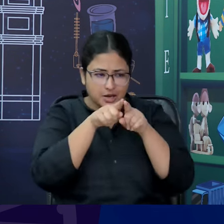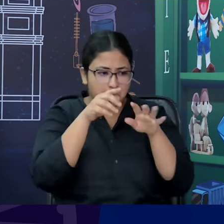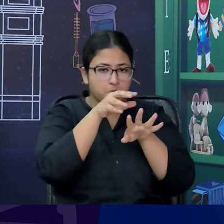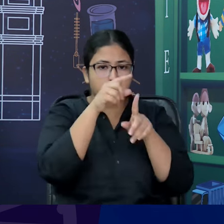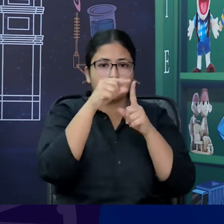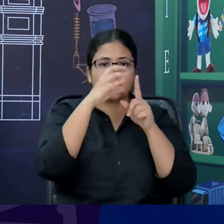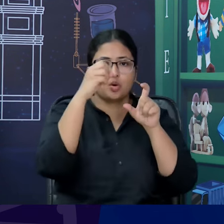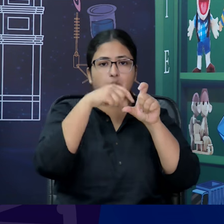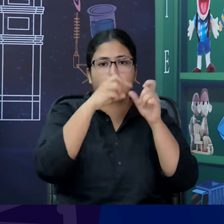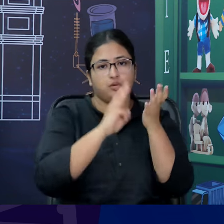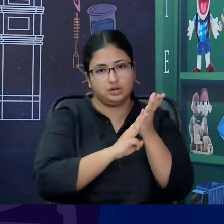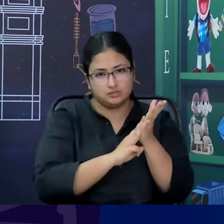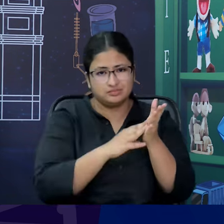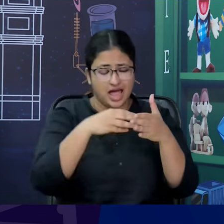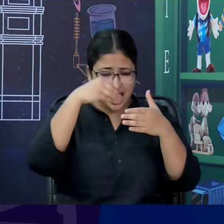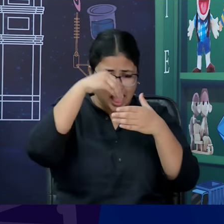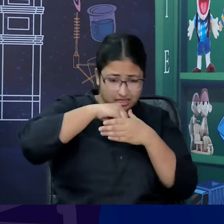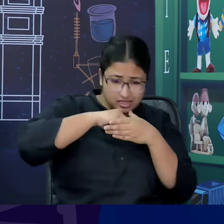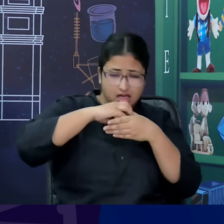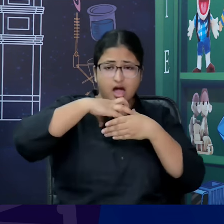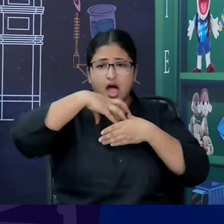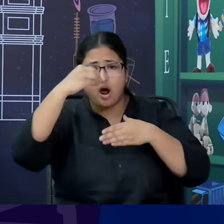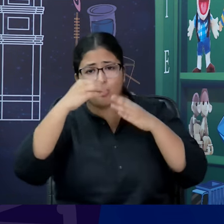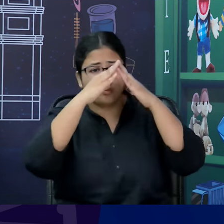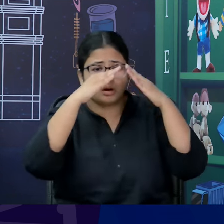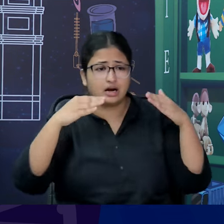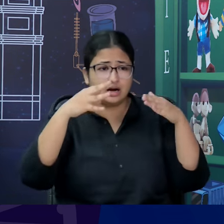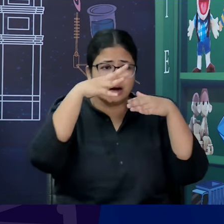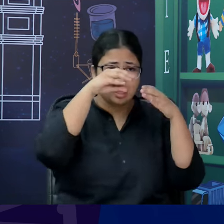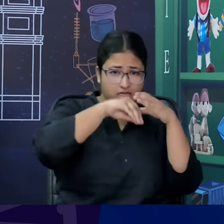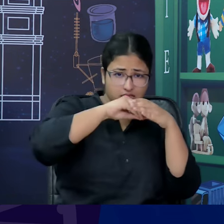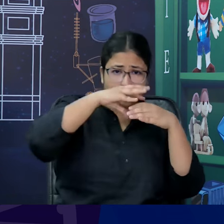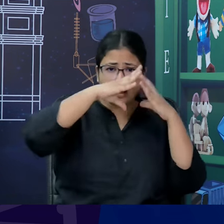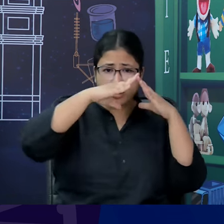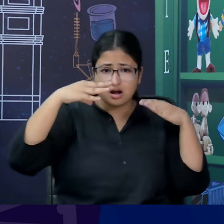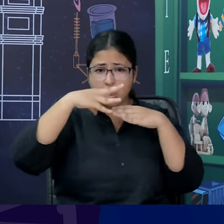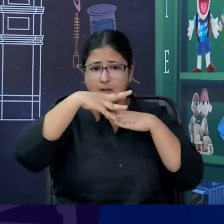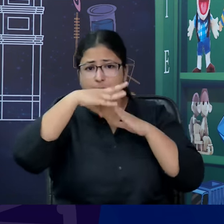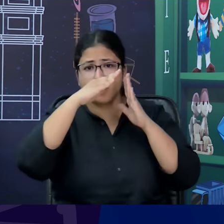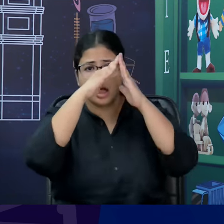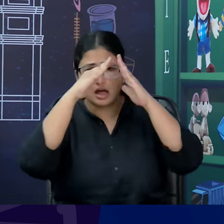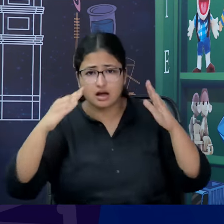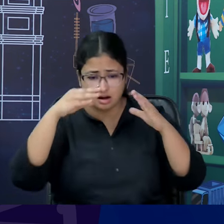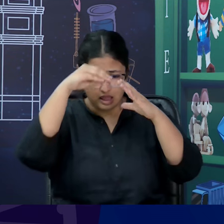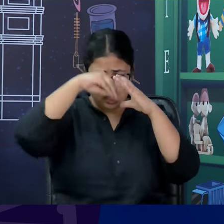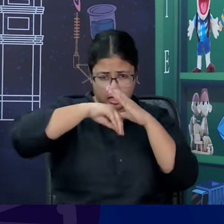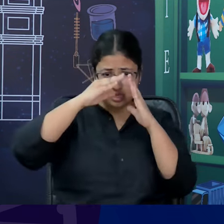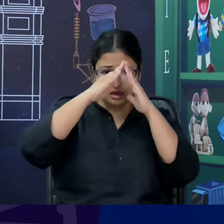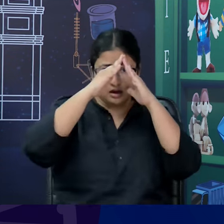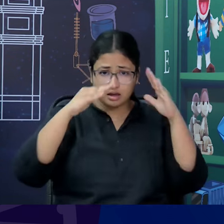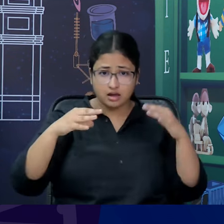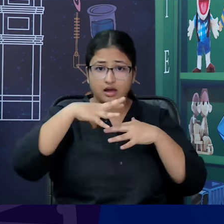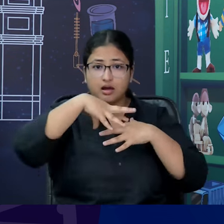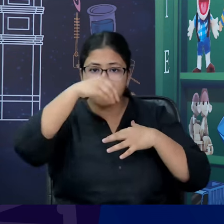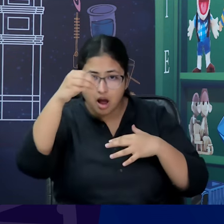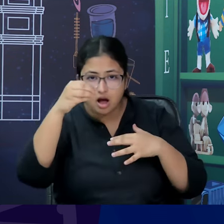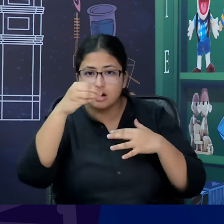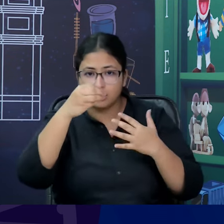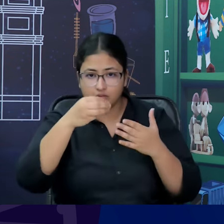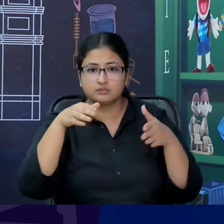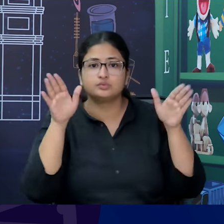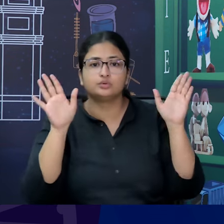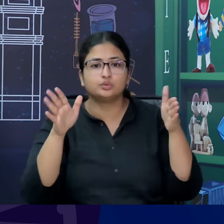घर उस घर कविता कविता के पंख लगा उड़ने के माने